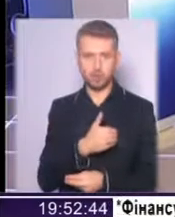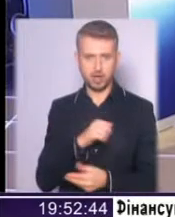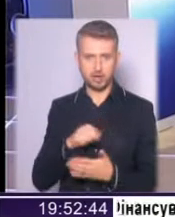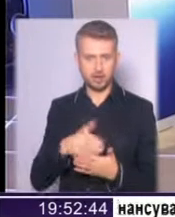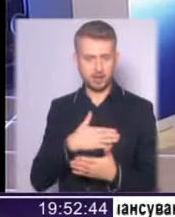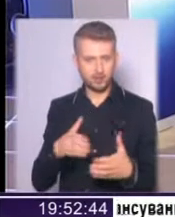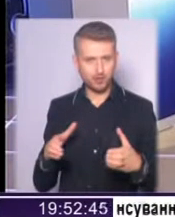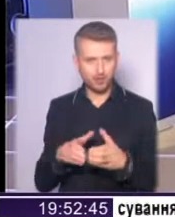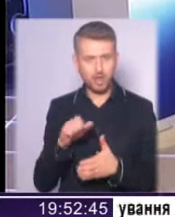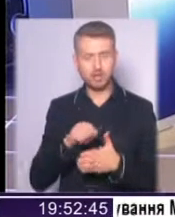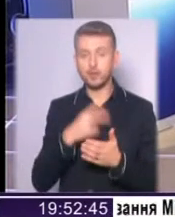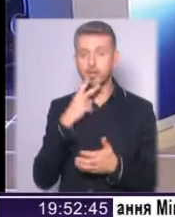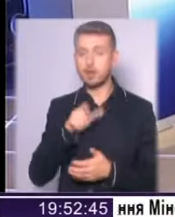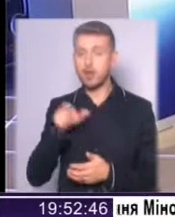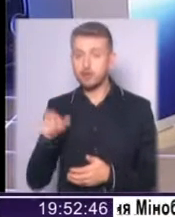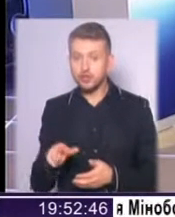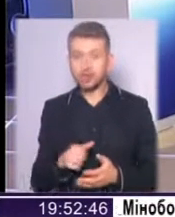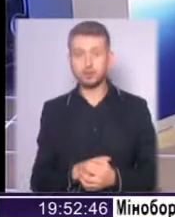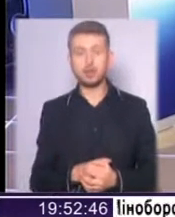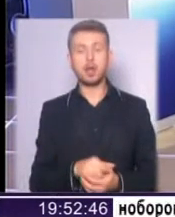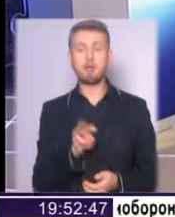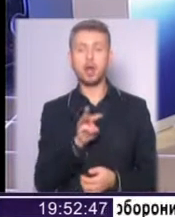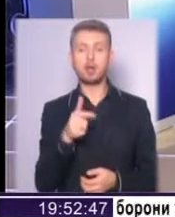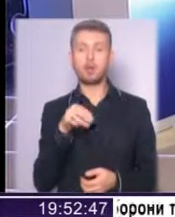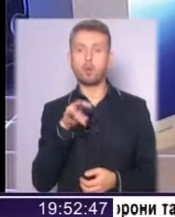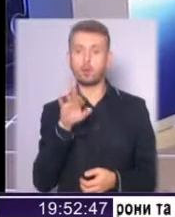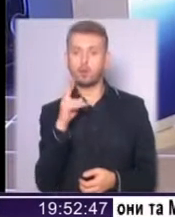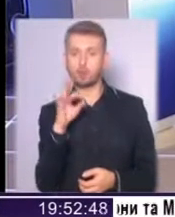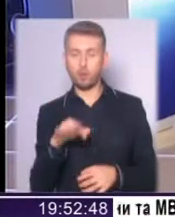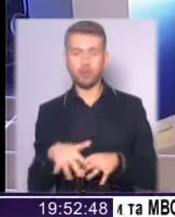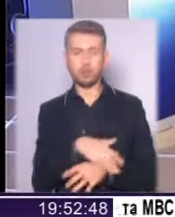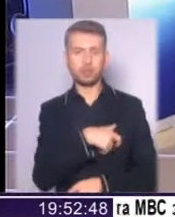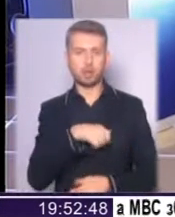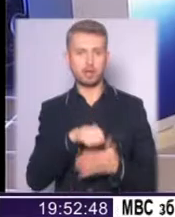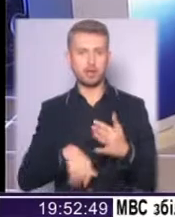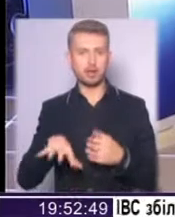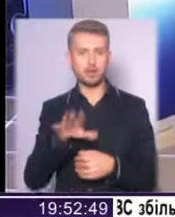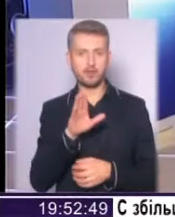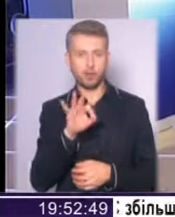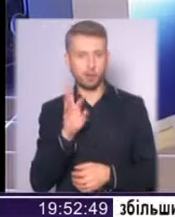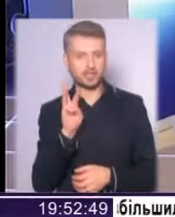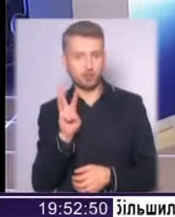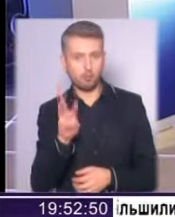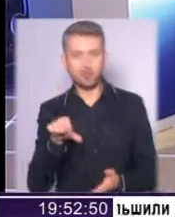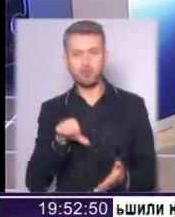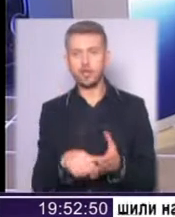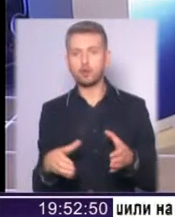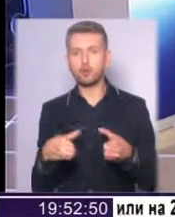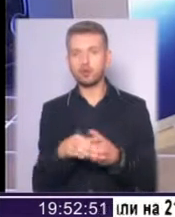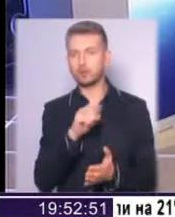впевненістю дивилися в майбутнє. Тому я всіх вітаю і бажаю всім добра і миру, любові. Дякую. Ми так